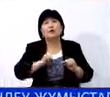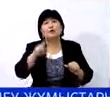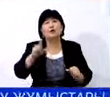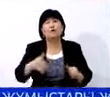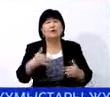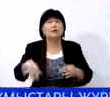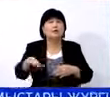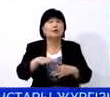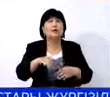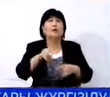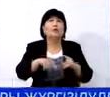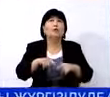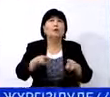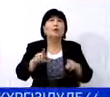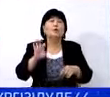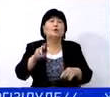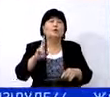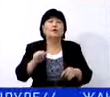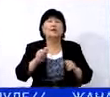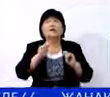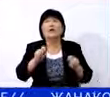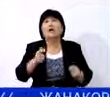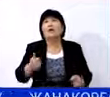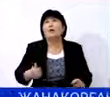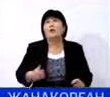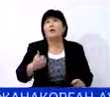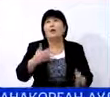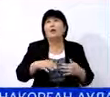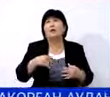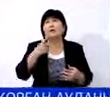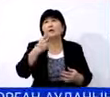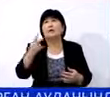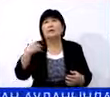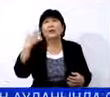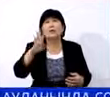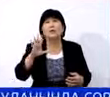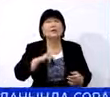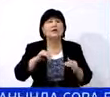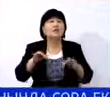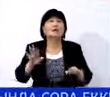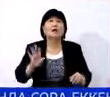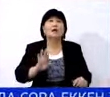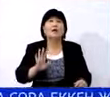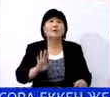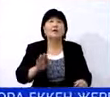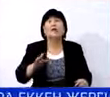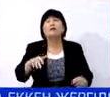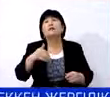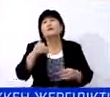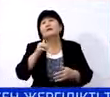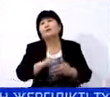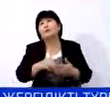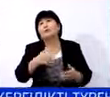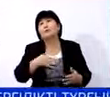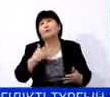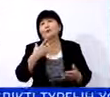туған өлке номинациясы табысталды. Мақтаныш болмаса бір көзге түсу мақсатында жасалған нәрсе емес. Негізгі енді біз